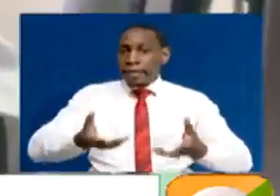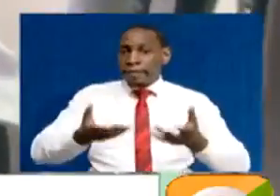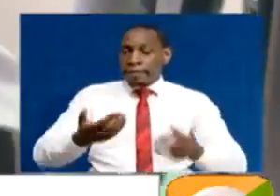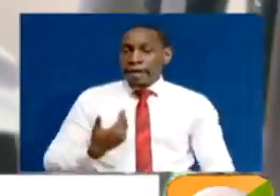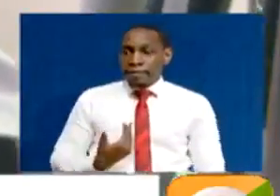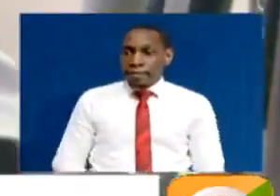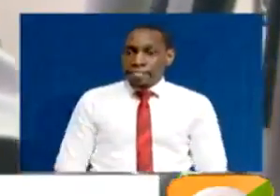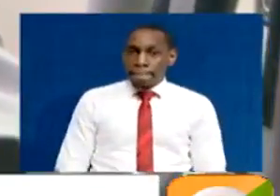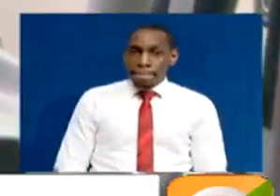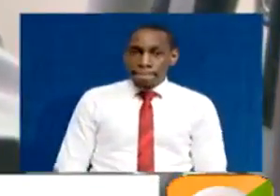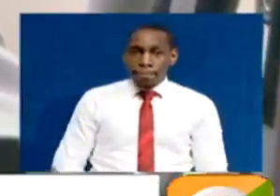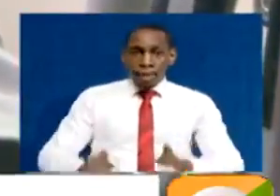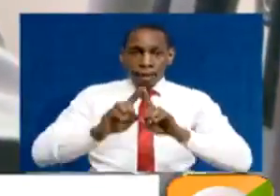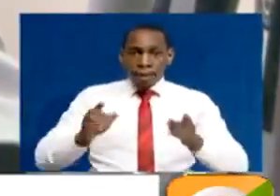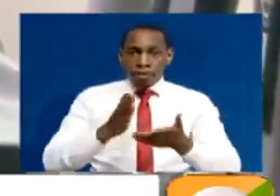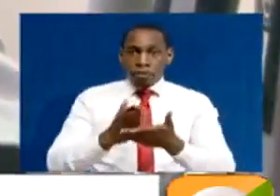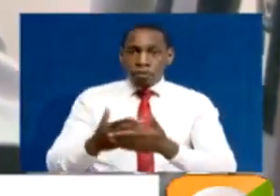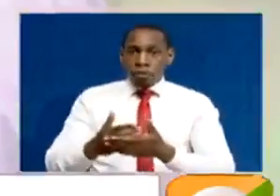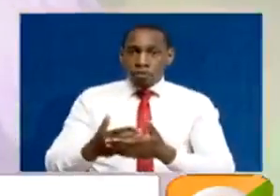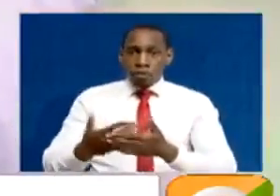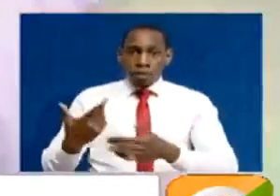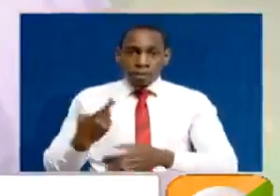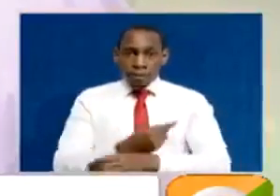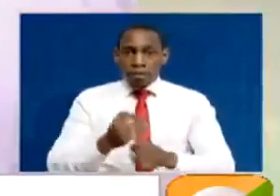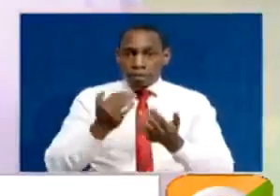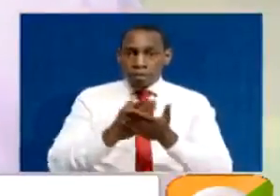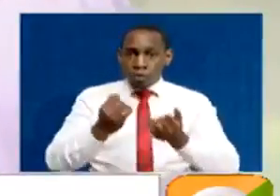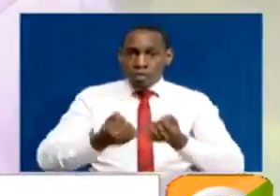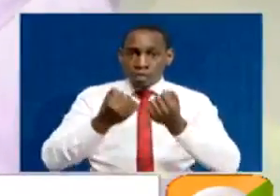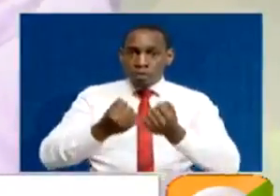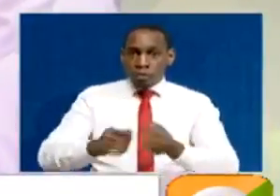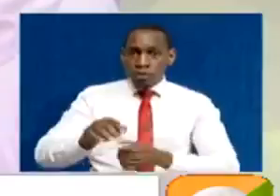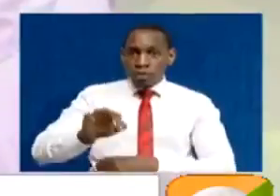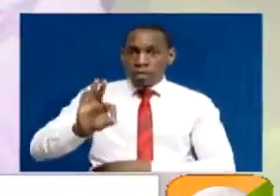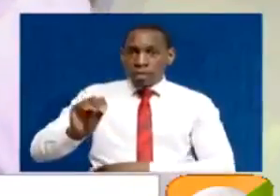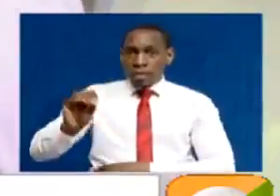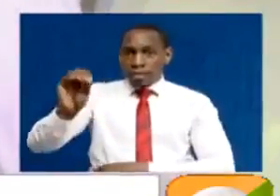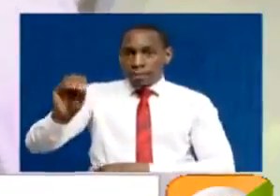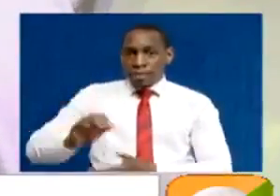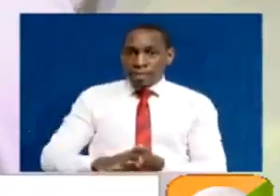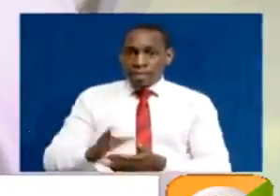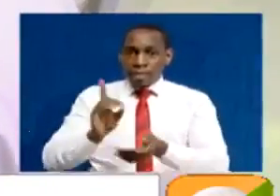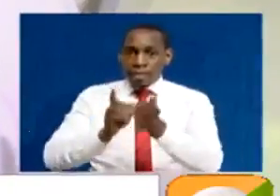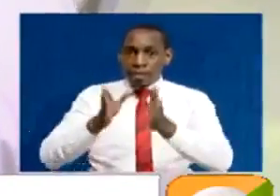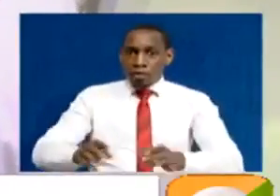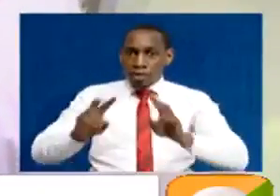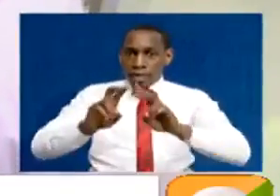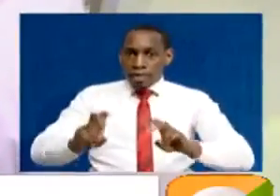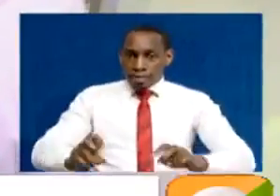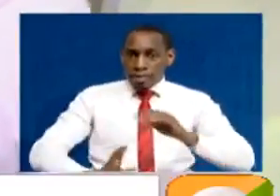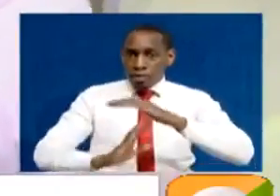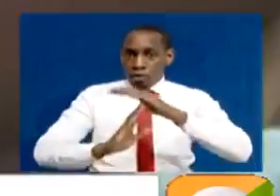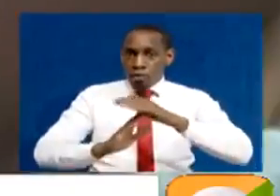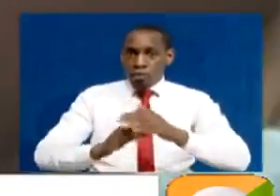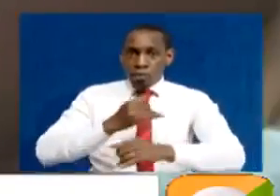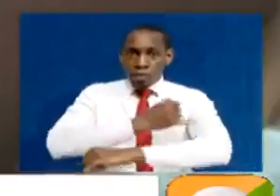zaidi. Lakini licha ya nguvu za chanjo hiyo kusemekana kufikia 30% pekee, Daktari Bernard Zogutu, mtafiti mkuu